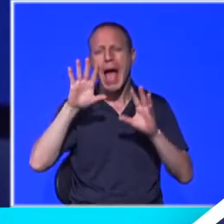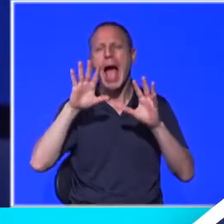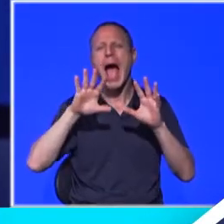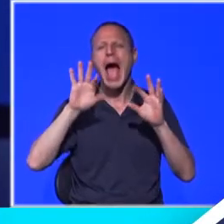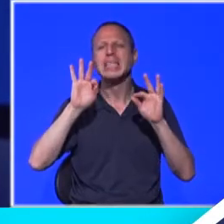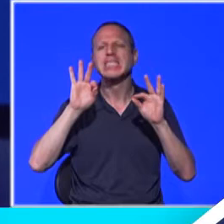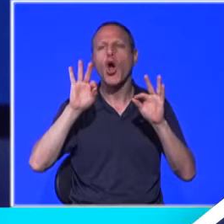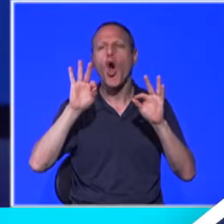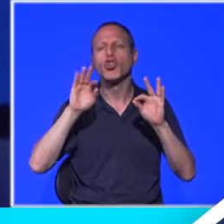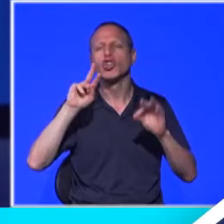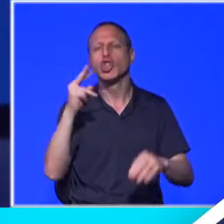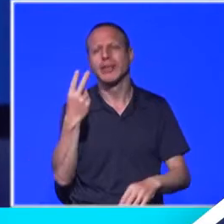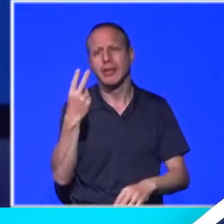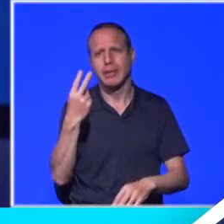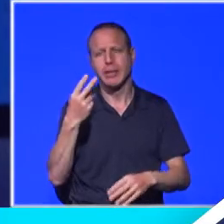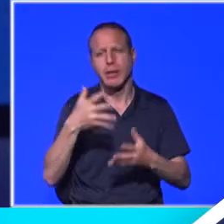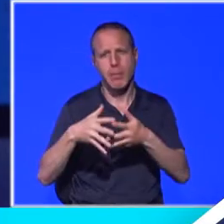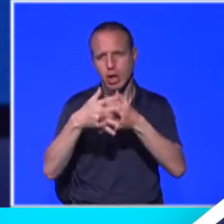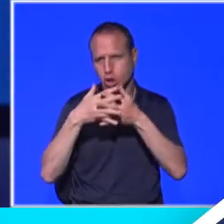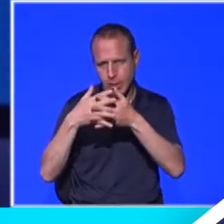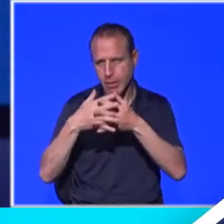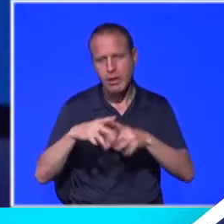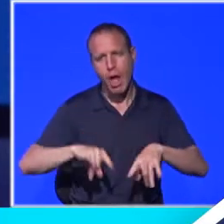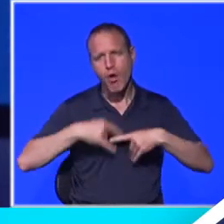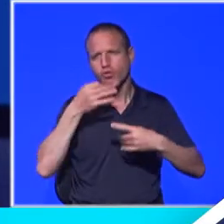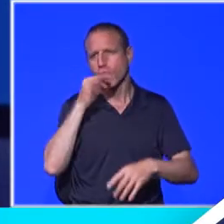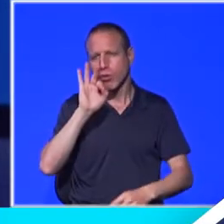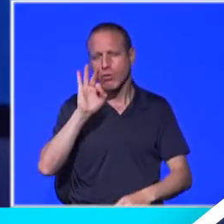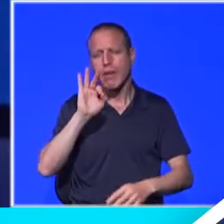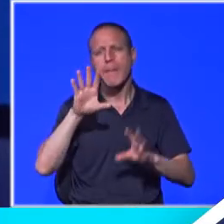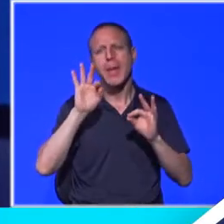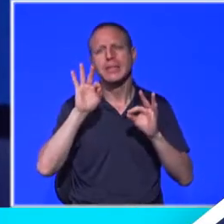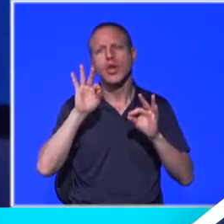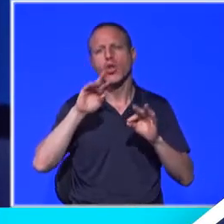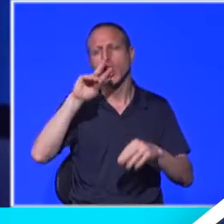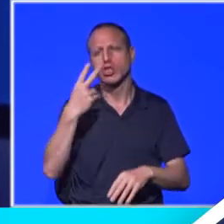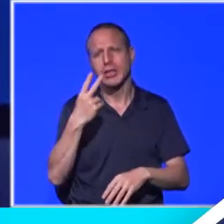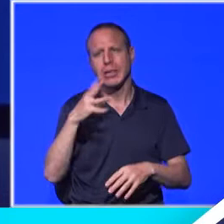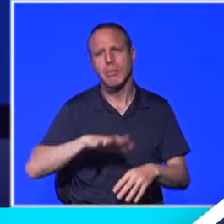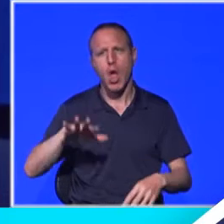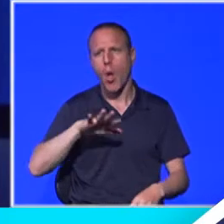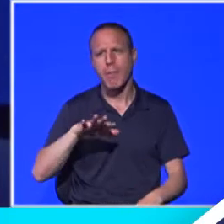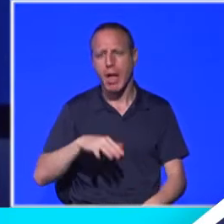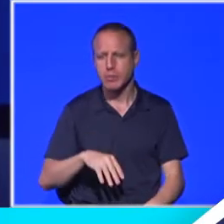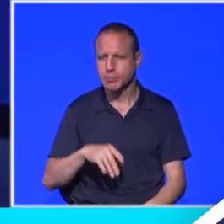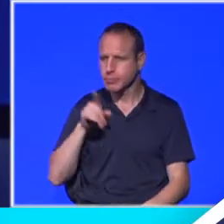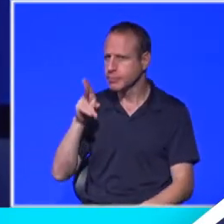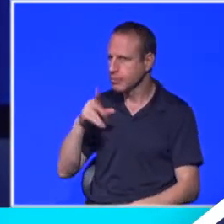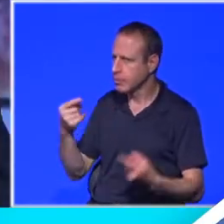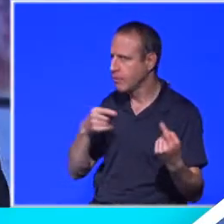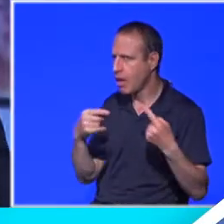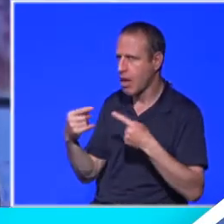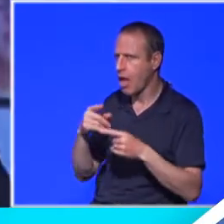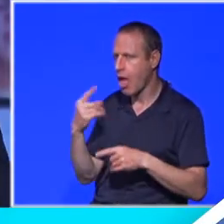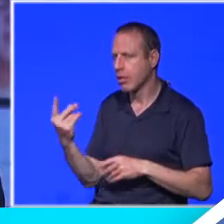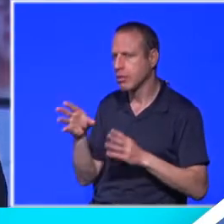השני בארצות הברית חי טוב יותר מהעשירון השני באירופה. אגב, אתם יכולים לחלוק אחד על השני